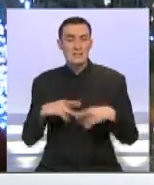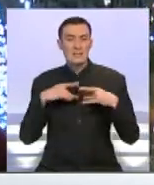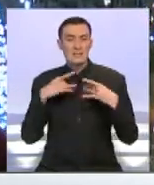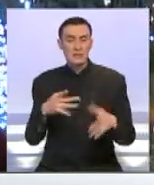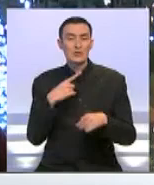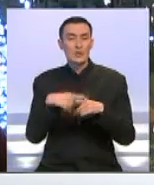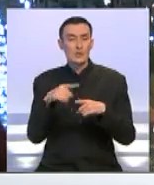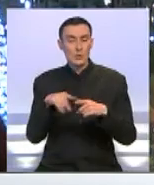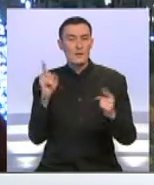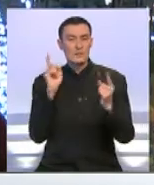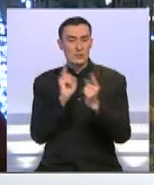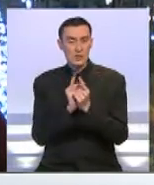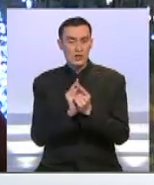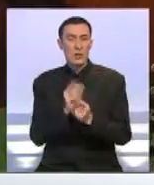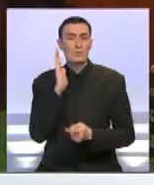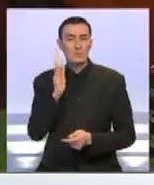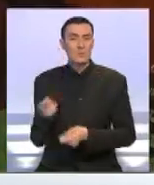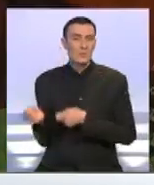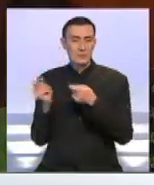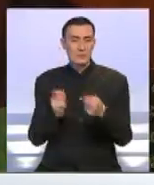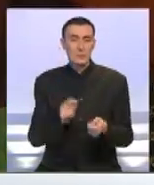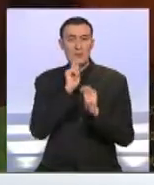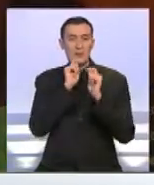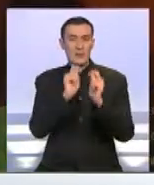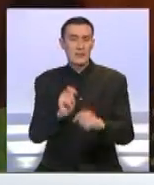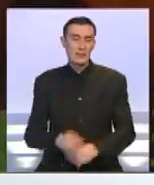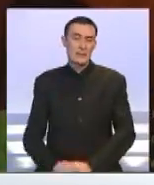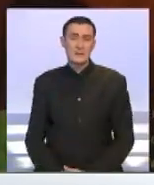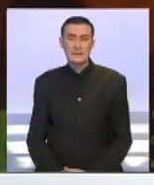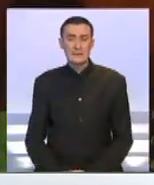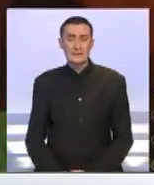скорой встречи. Я буду с подарками.